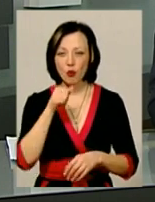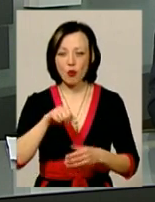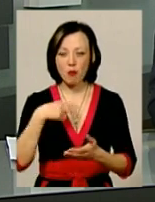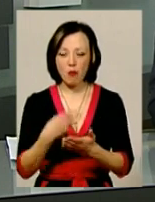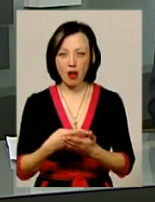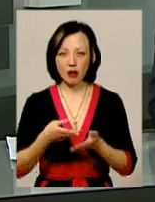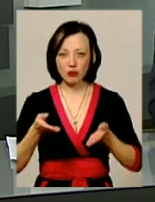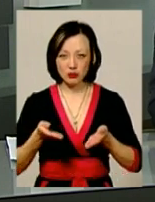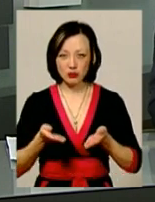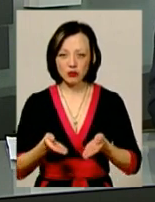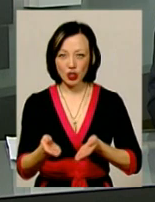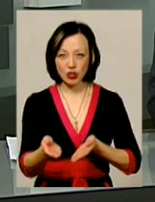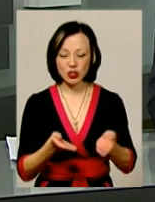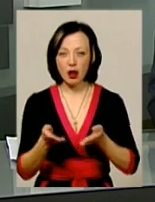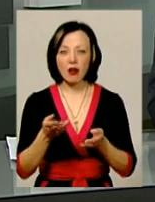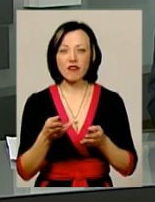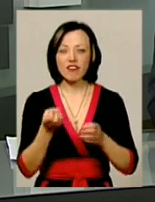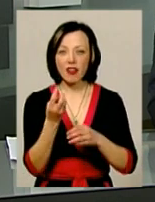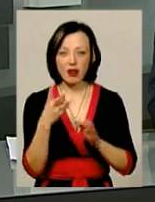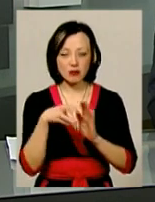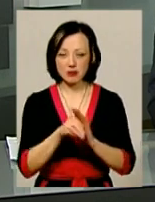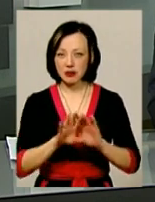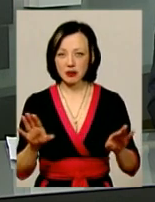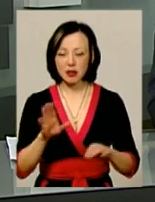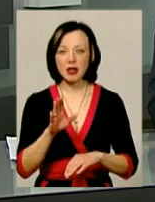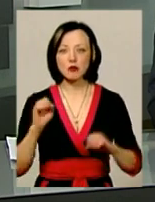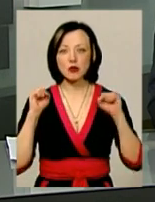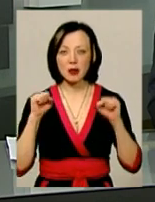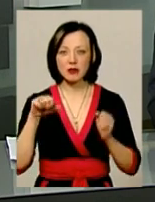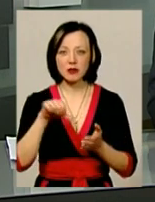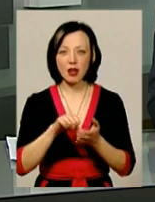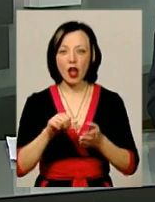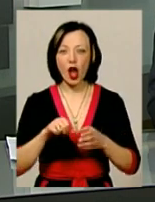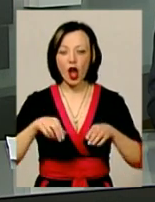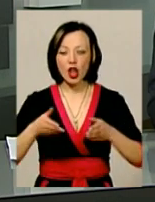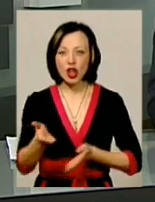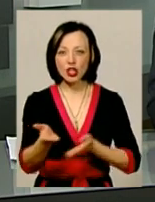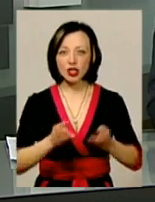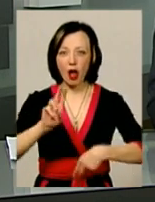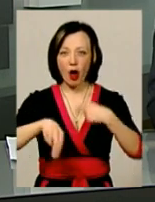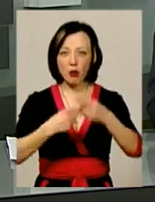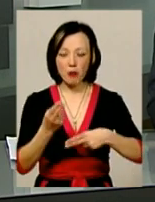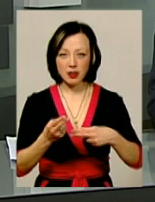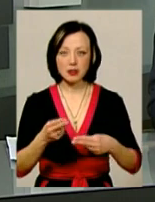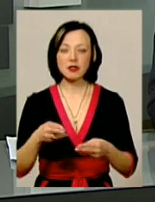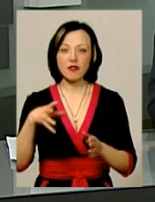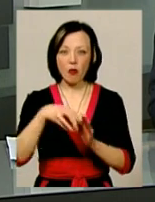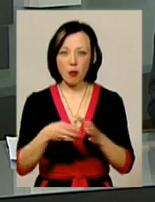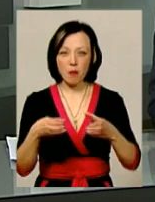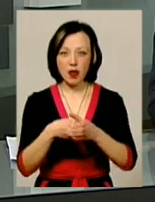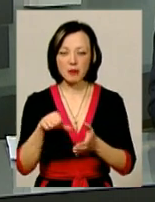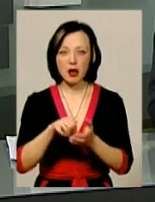фінальну 12-ку вона не увійшла. Нагадаю, Ольга Полюк виступала в лижній акробатиці, у складі національної збірної вона